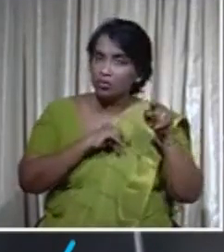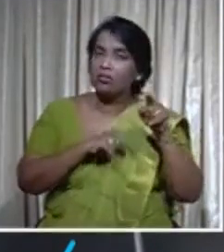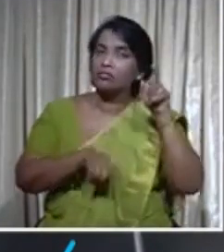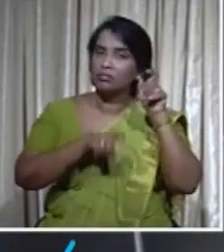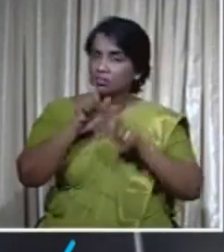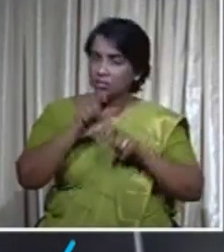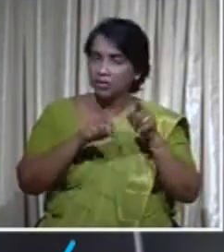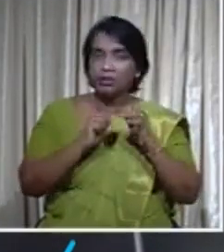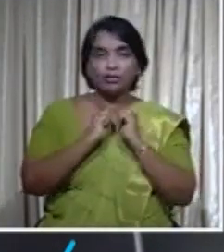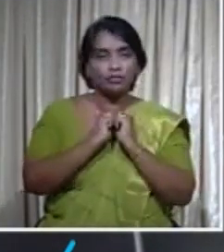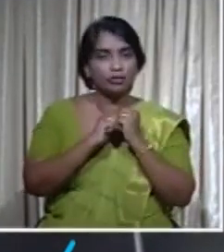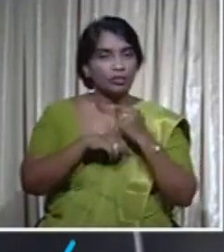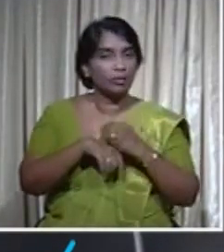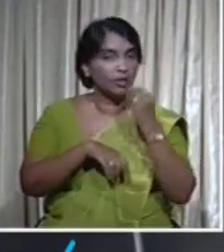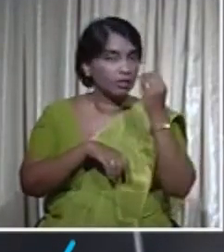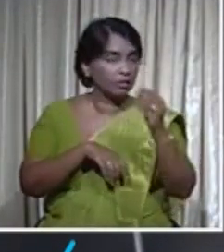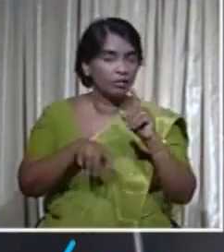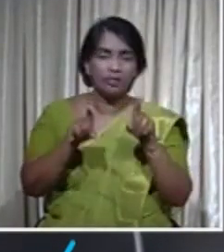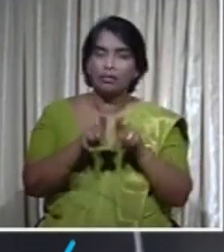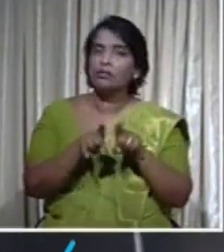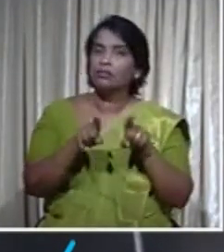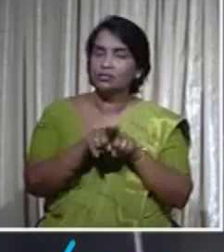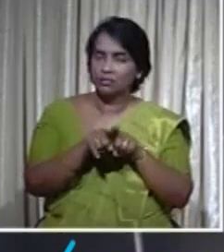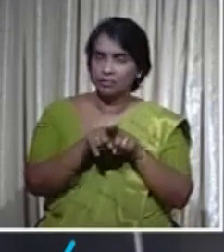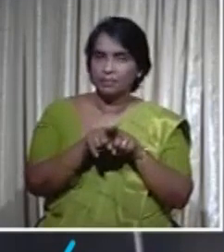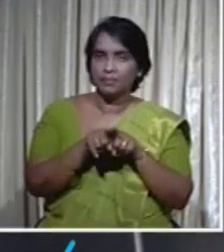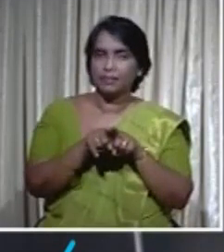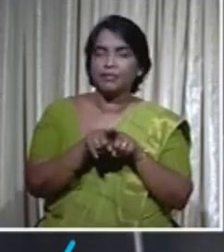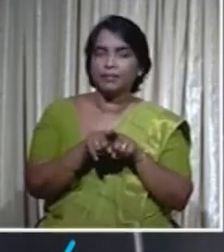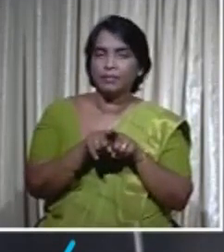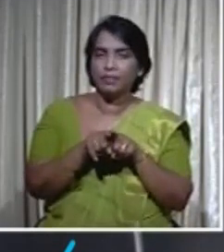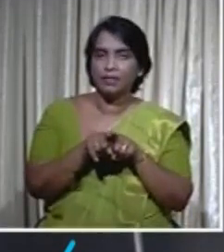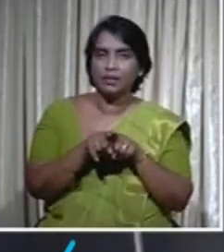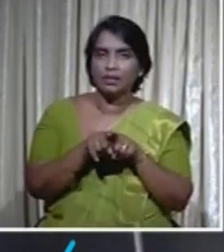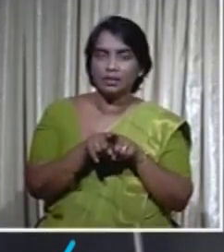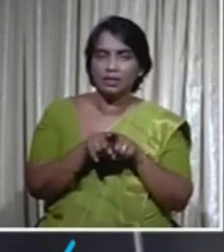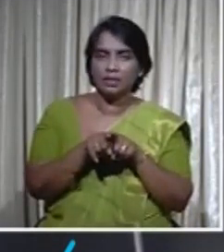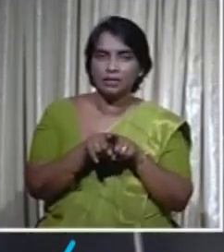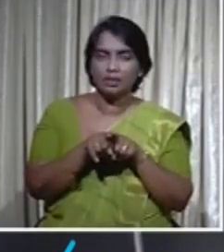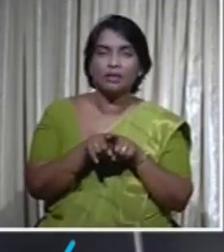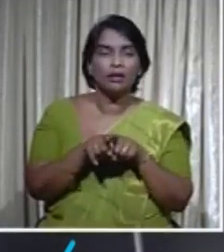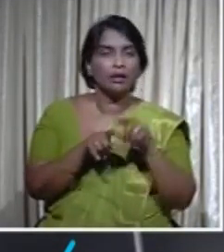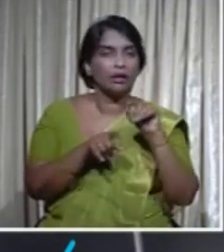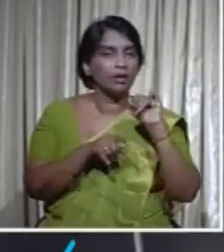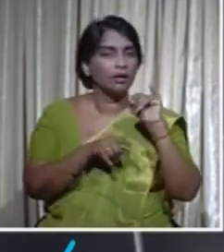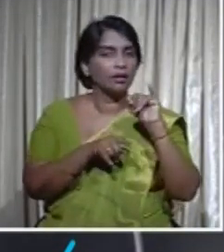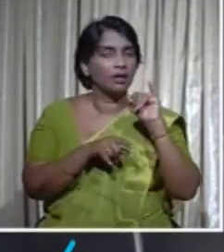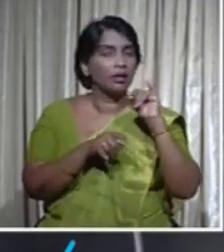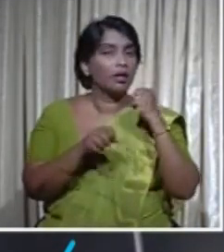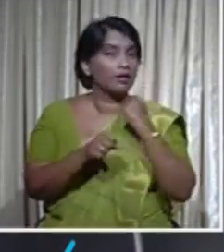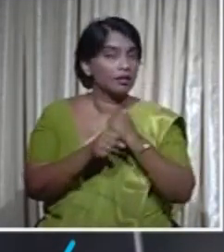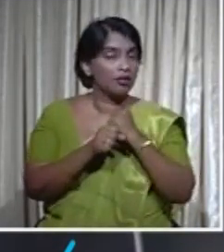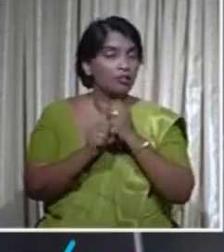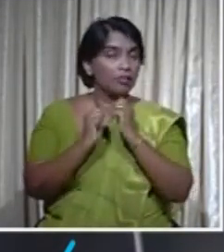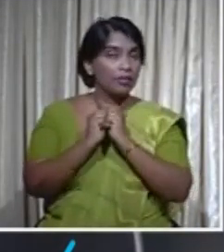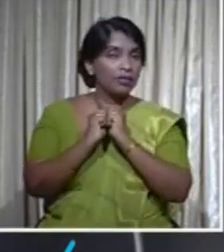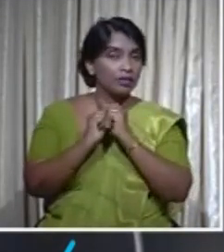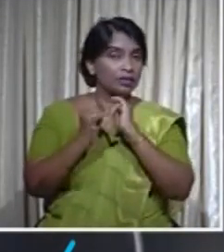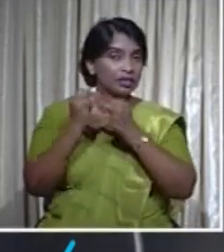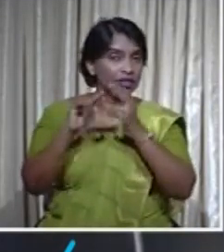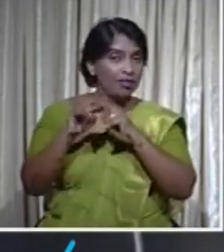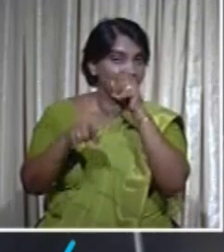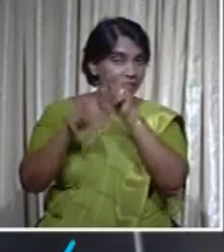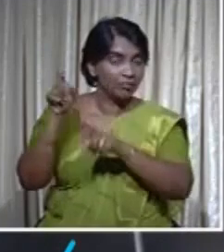அதே சமயத்திலே 65 வயதுடைய ஒரு அரசாங்க உத்தியோகத்தர்கள் விலகிக்